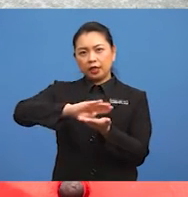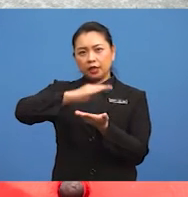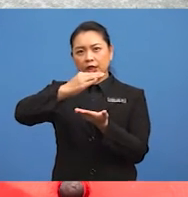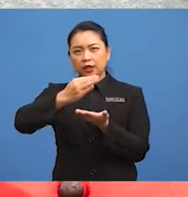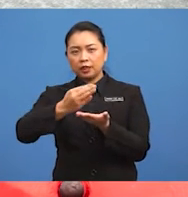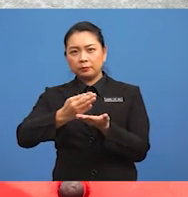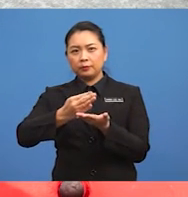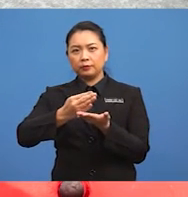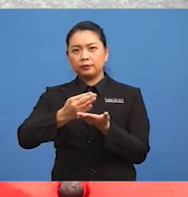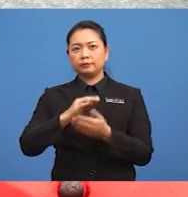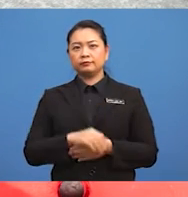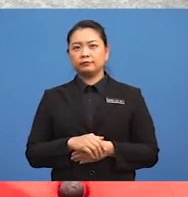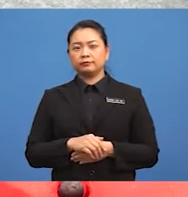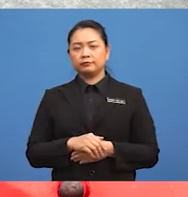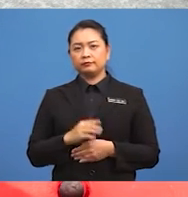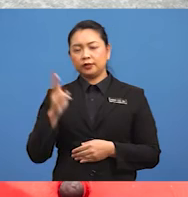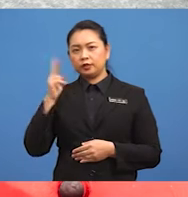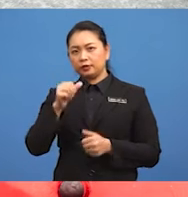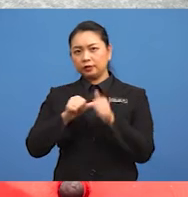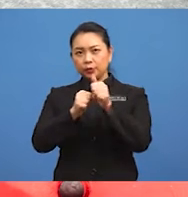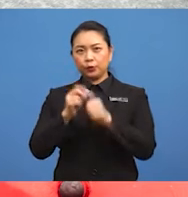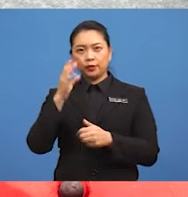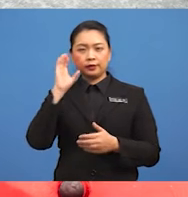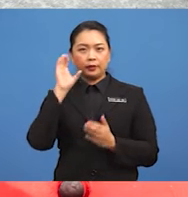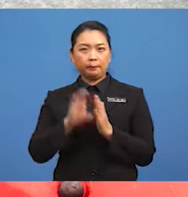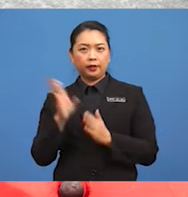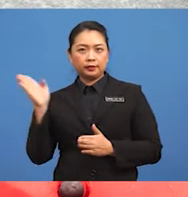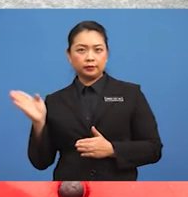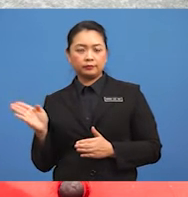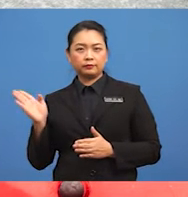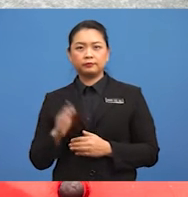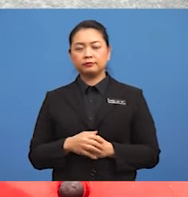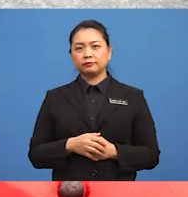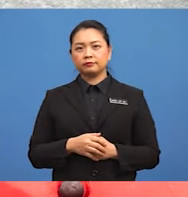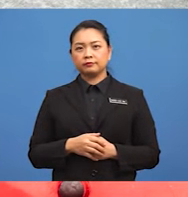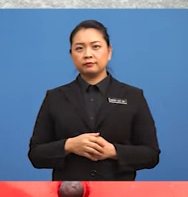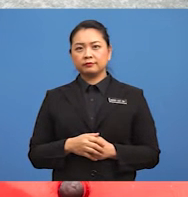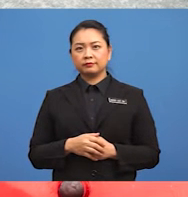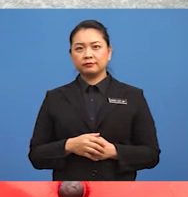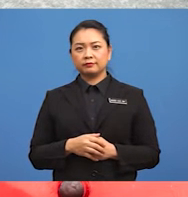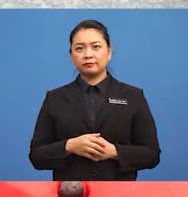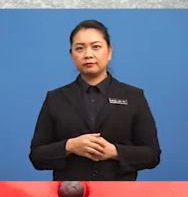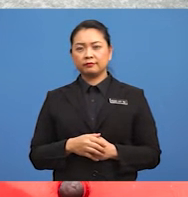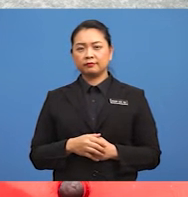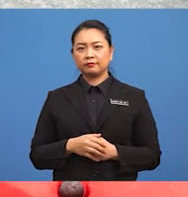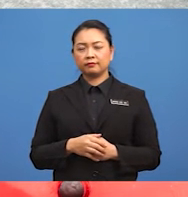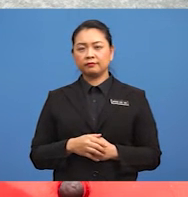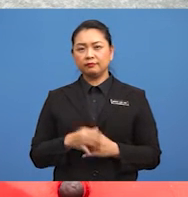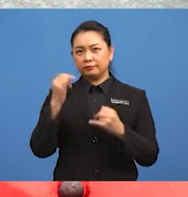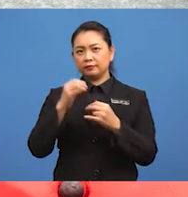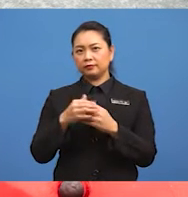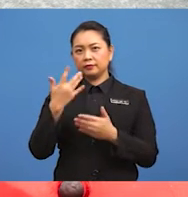lisu terbalik. Kemudian jahit bahu mendatang. Langkah seterusnya ialah menjahit garis